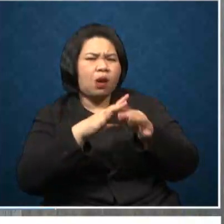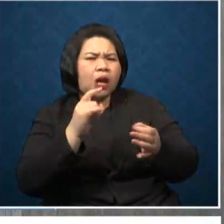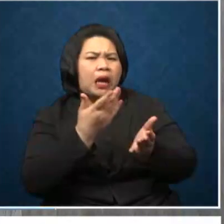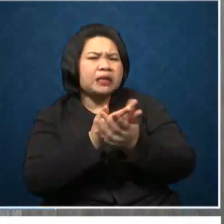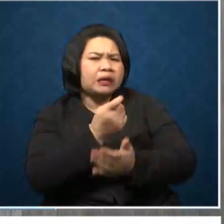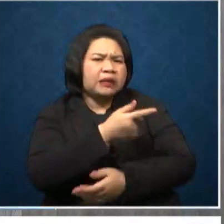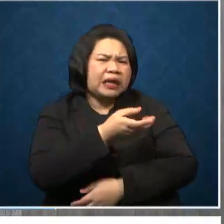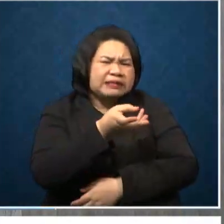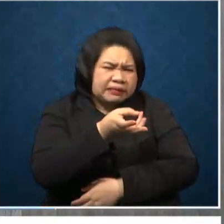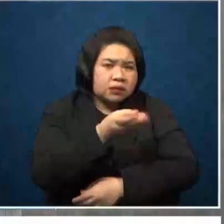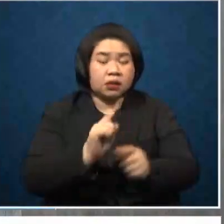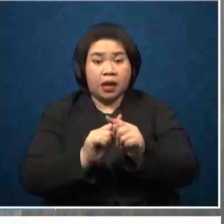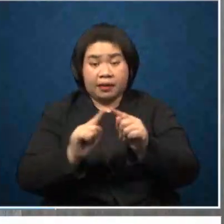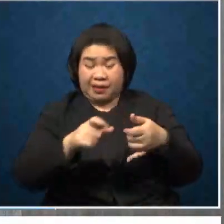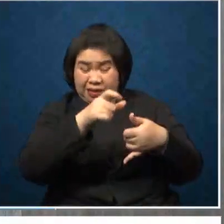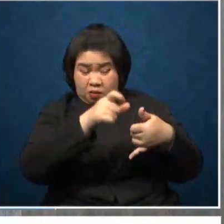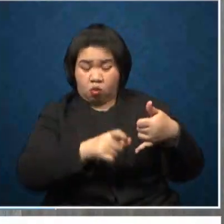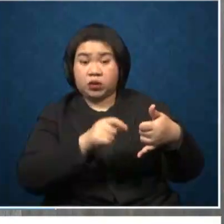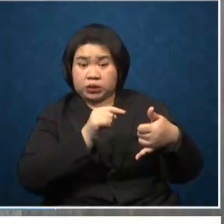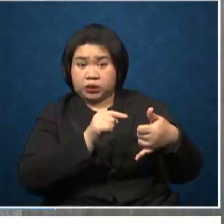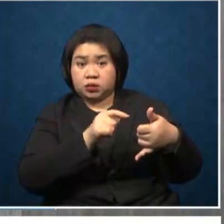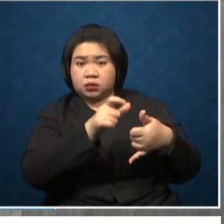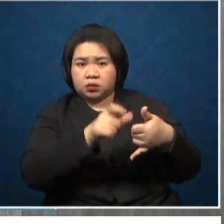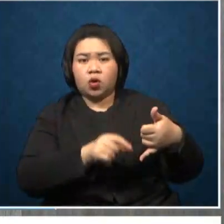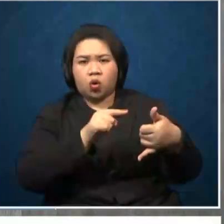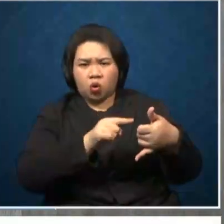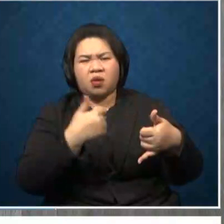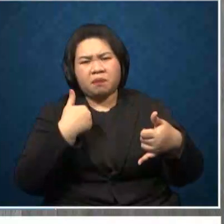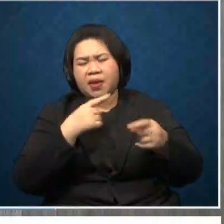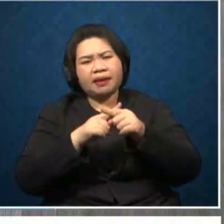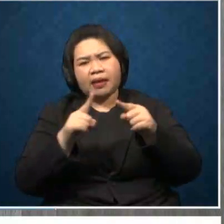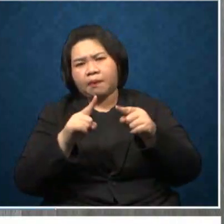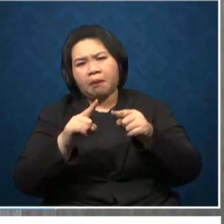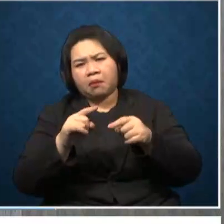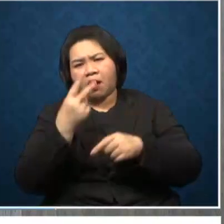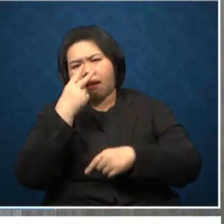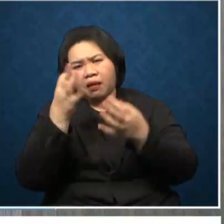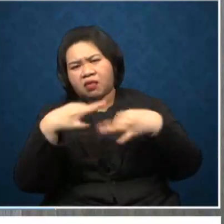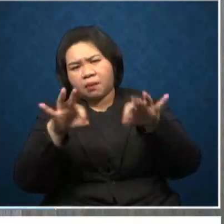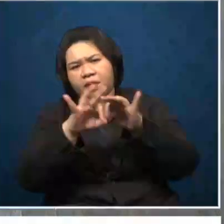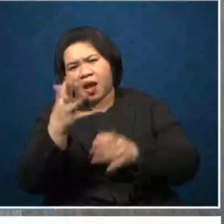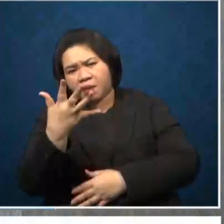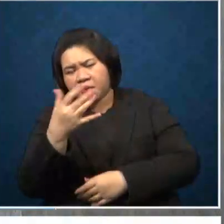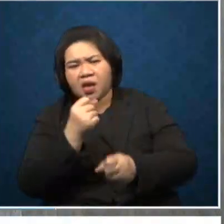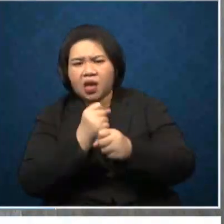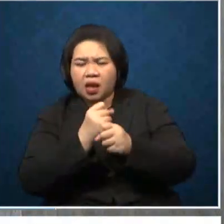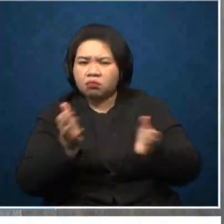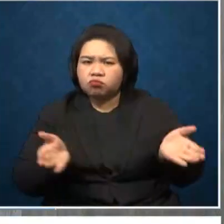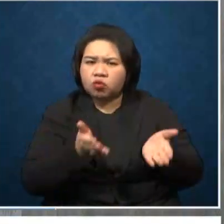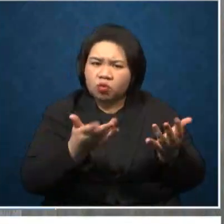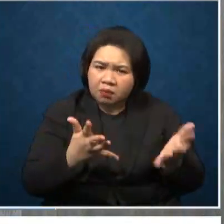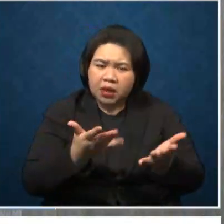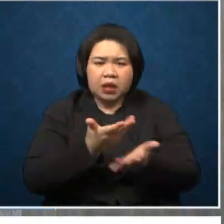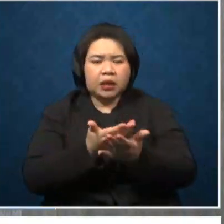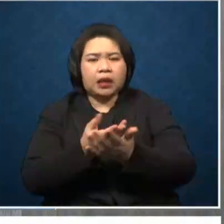ตัวละครเมียท่านประธานแต่โครงเรื่องมันน้อยฉากก็ไม่ค่อยมีตังค์ก็ไม่ค่อย